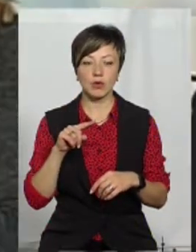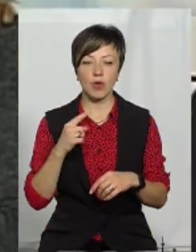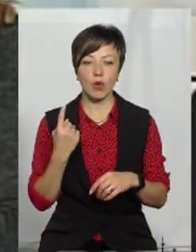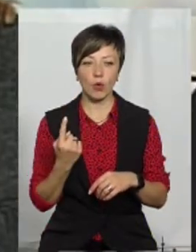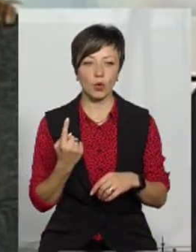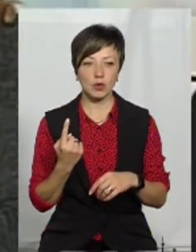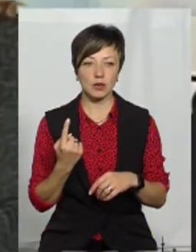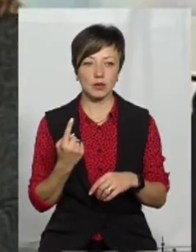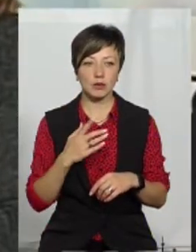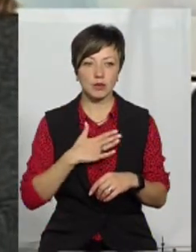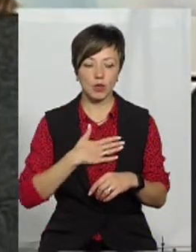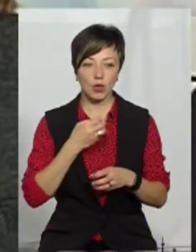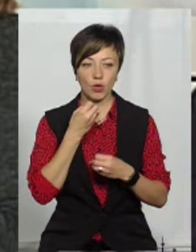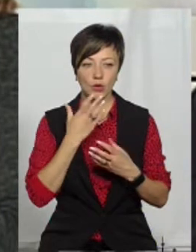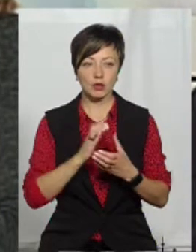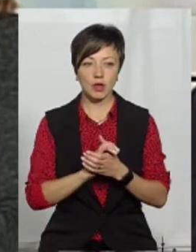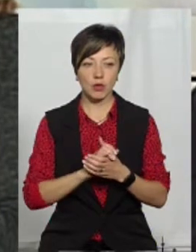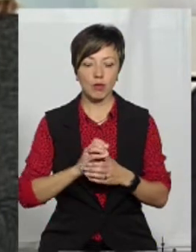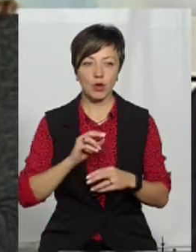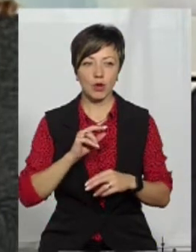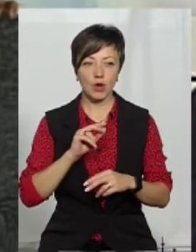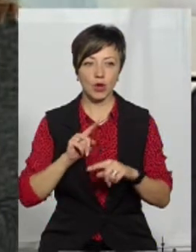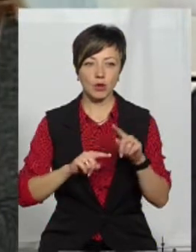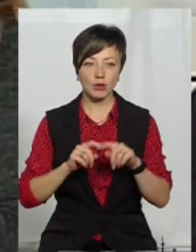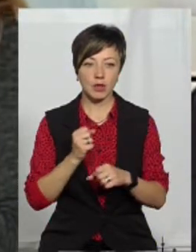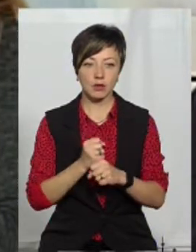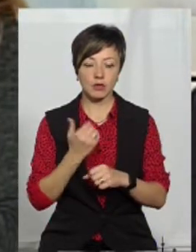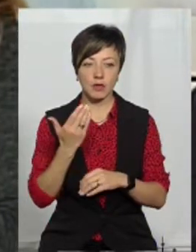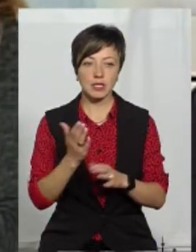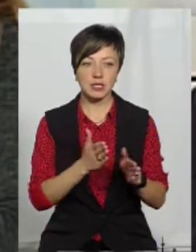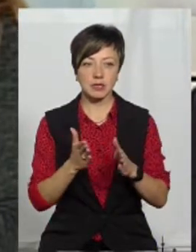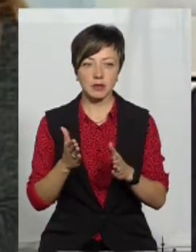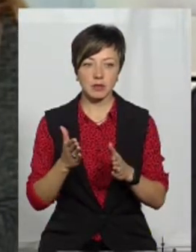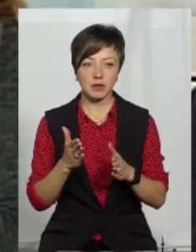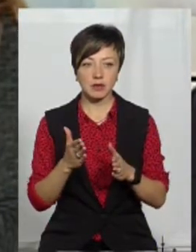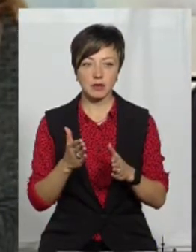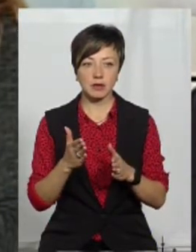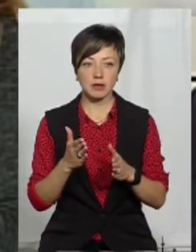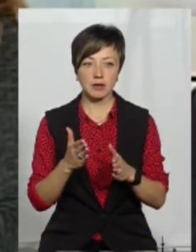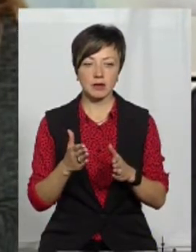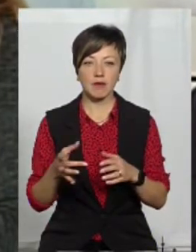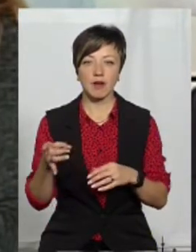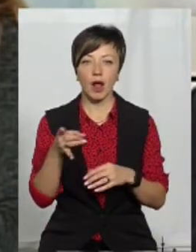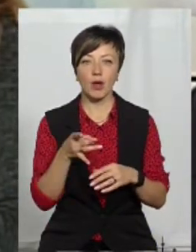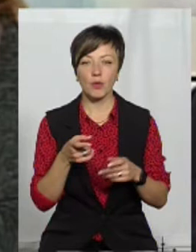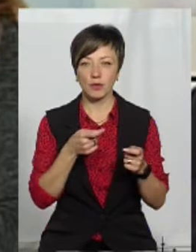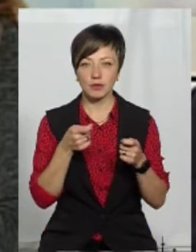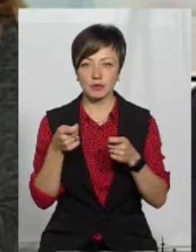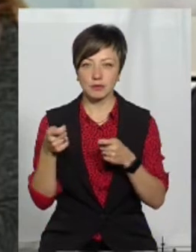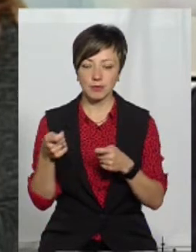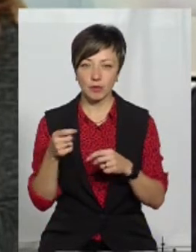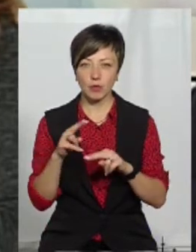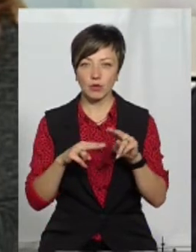моїх гарних знайомих і родичів, вони працюють в вашій системі, і вони розказують, наскільки вони системно там працюють по району, і наскільки